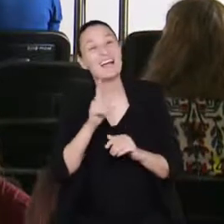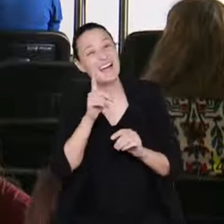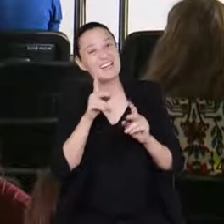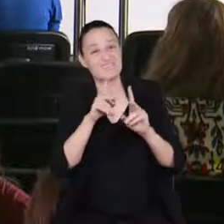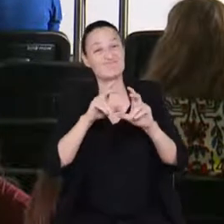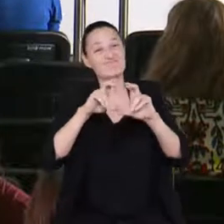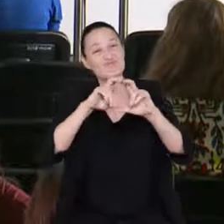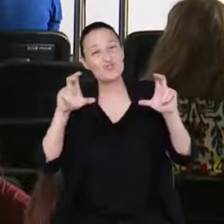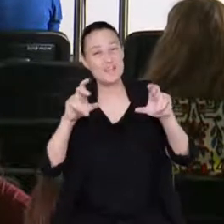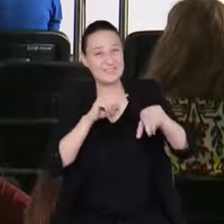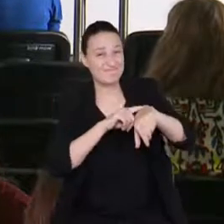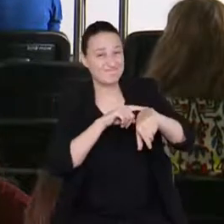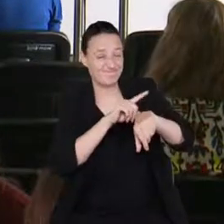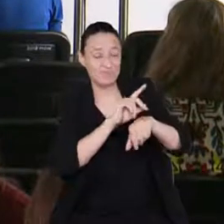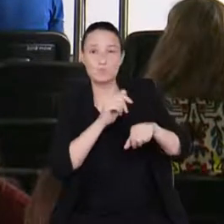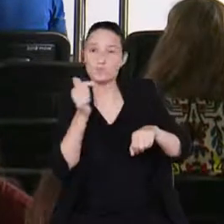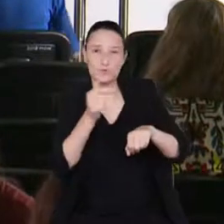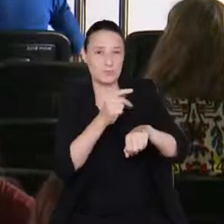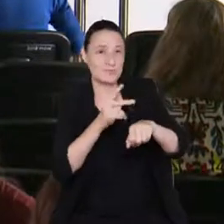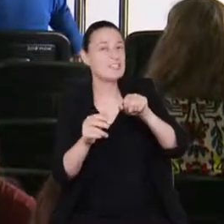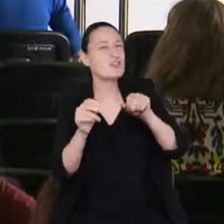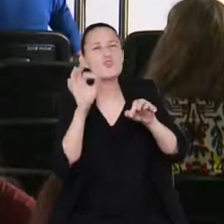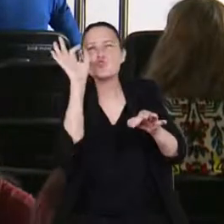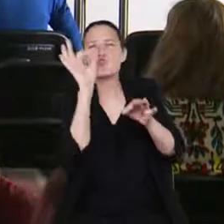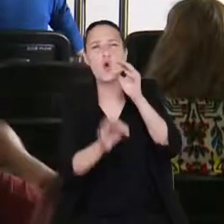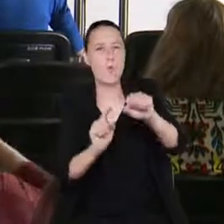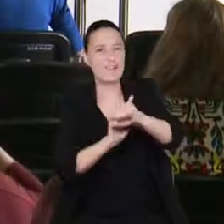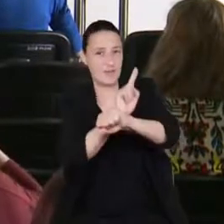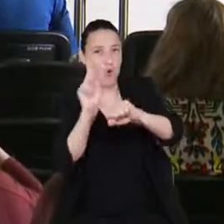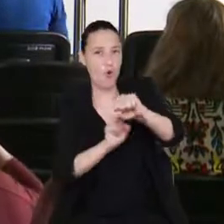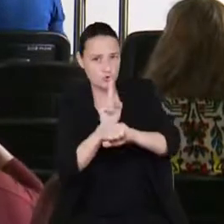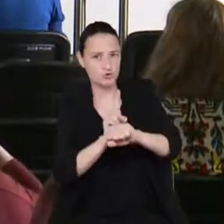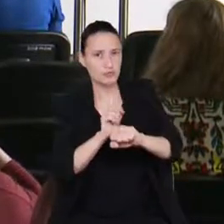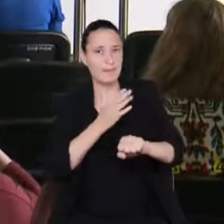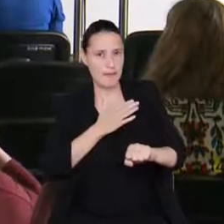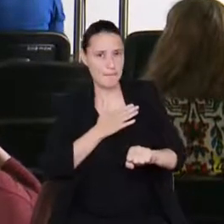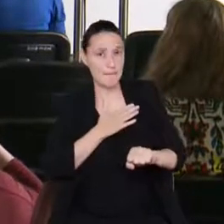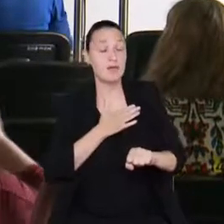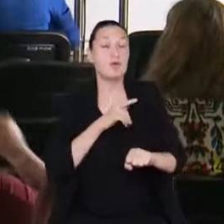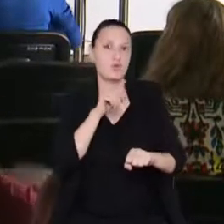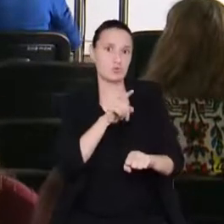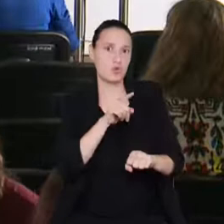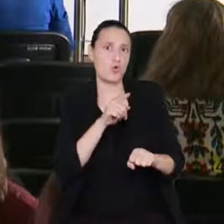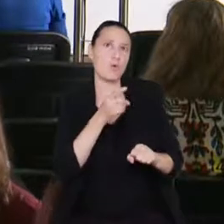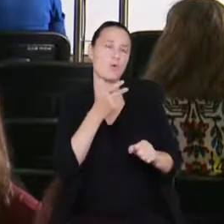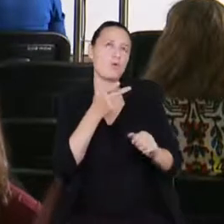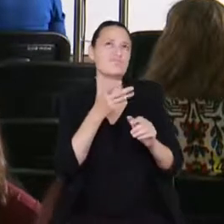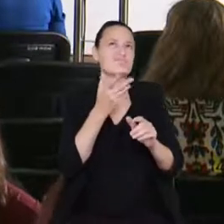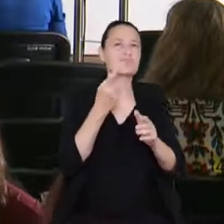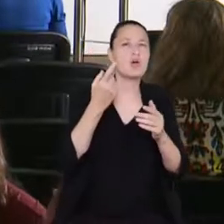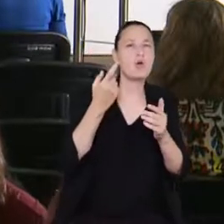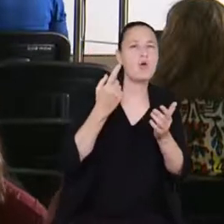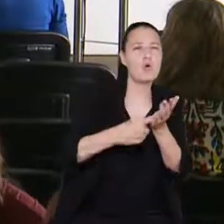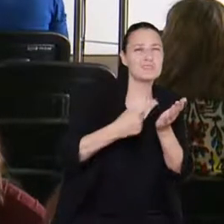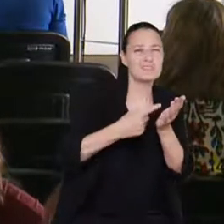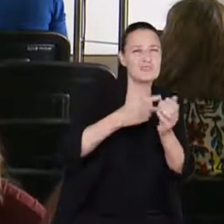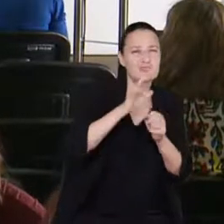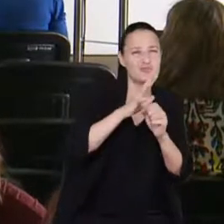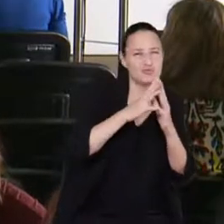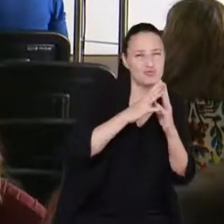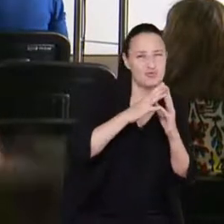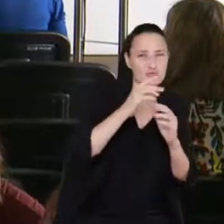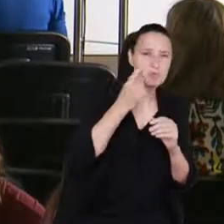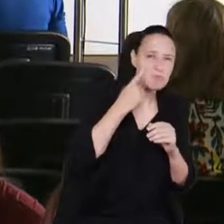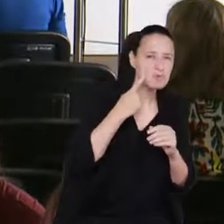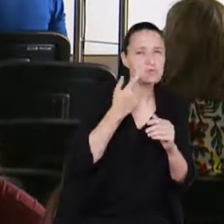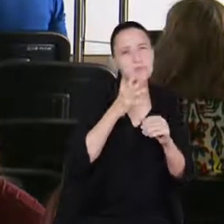czas, którego musimy się trzymać, to jest 60 minut i ostatnie około 10-15 minut będzie dla Państwa